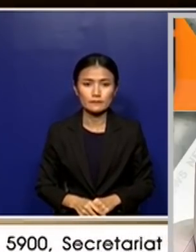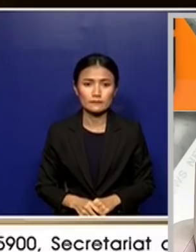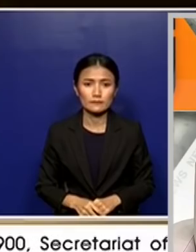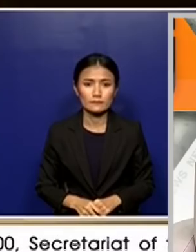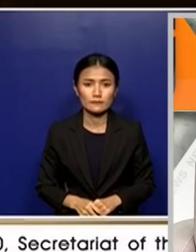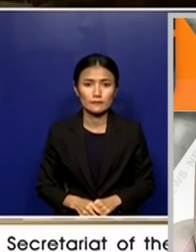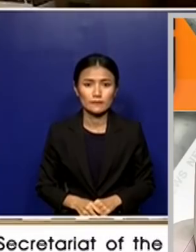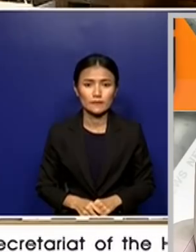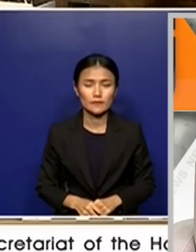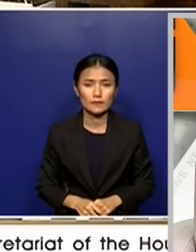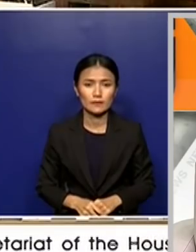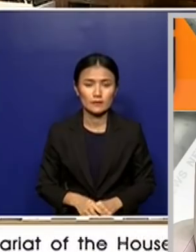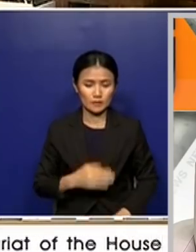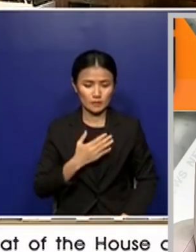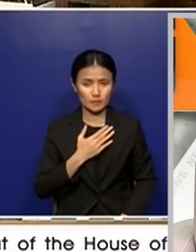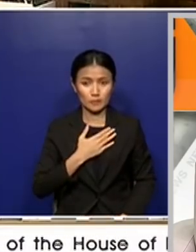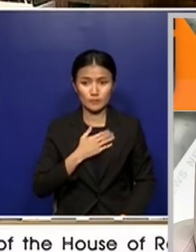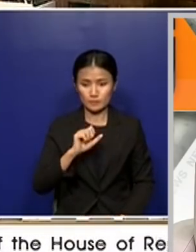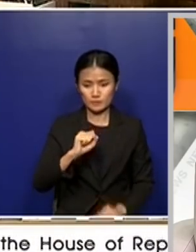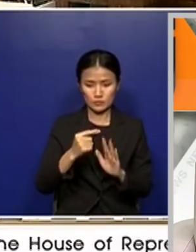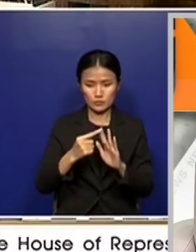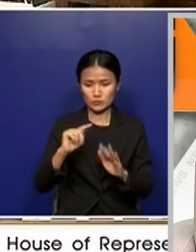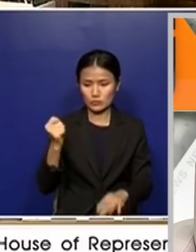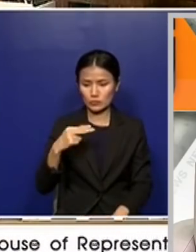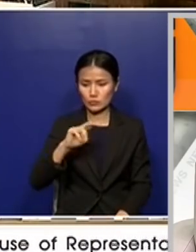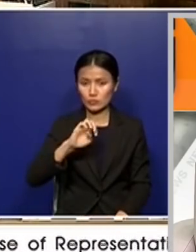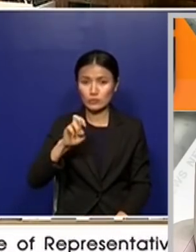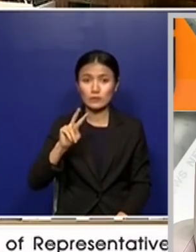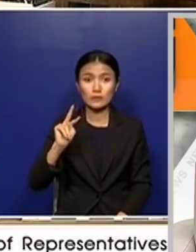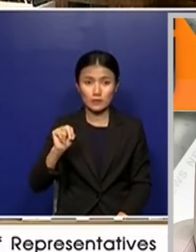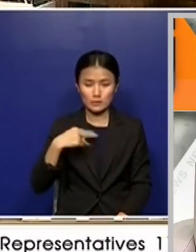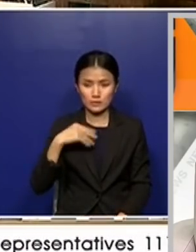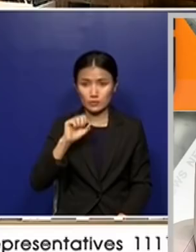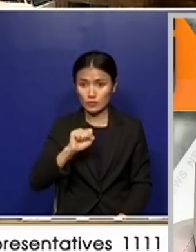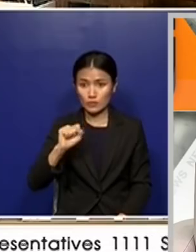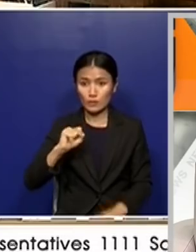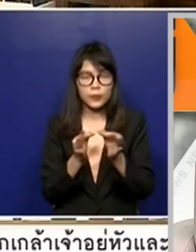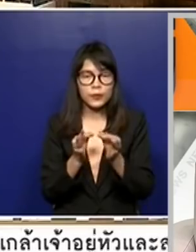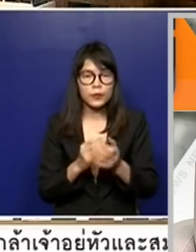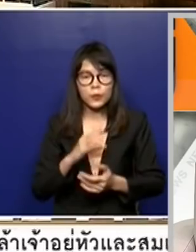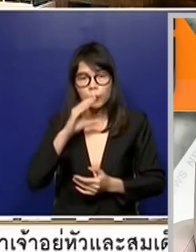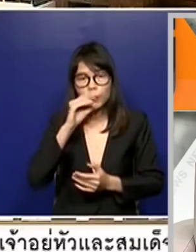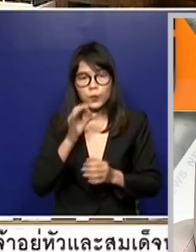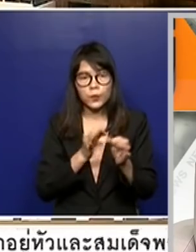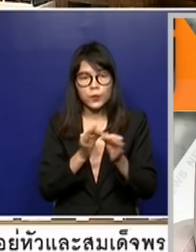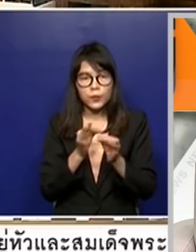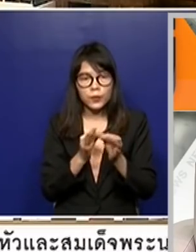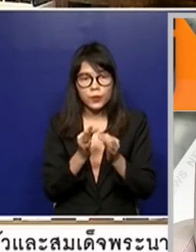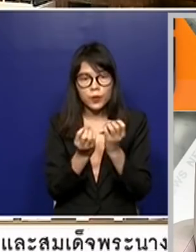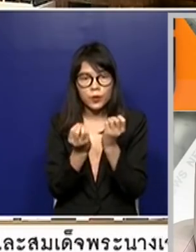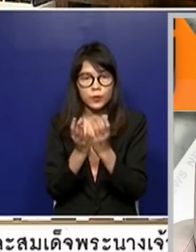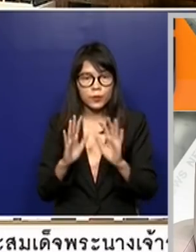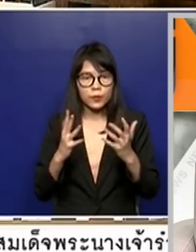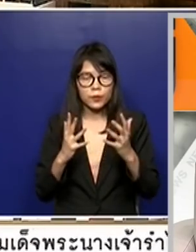ลที่อ้างอิงถึงการเข้าพักบ้านพักทหารแล้วก็การรับเงินบำนาญที่มันอาจจะซ้ำซ้อนกันของนาย